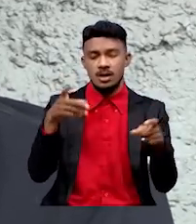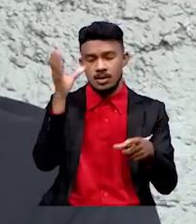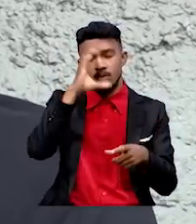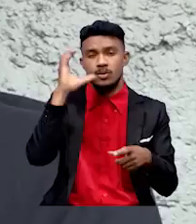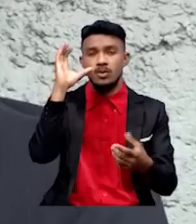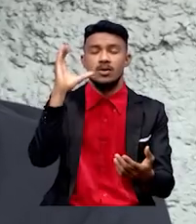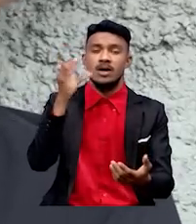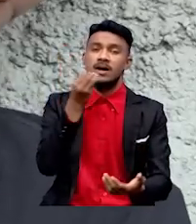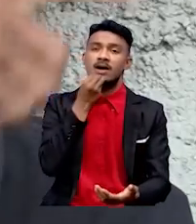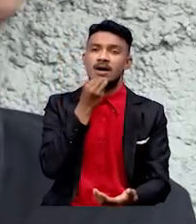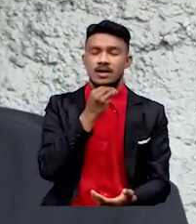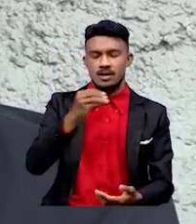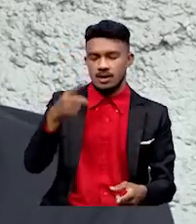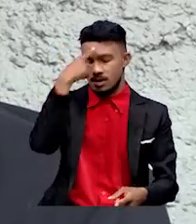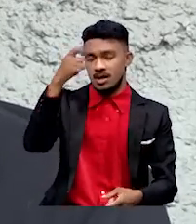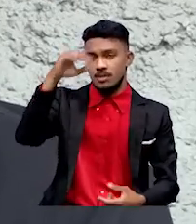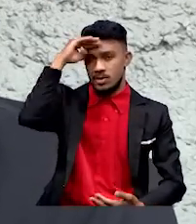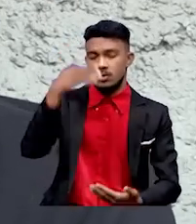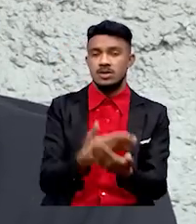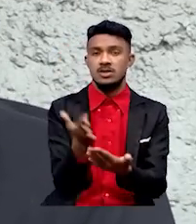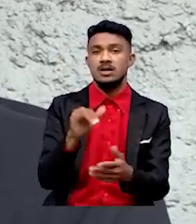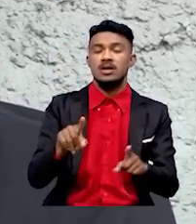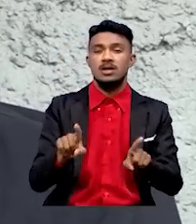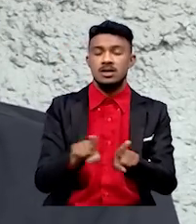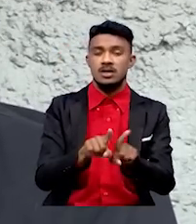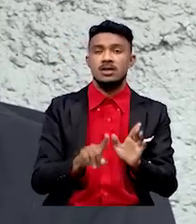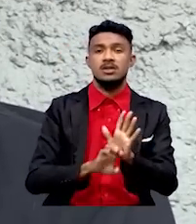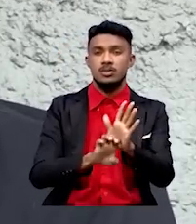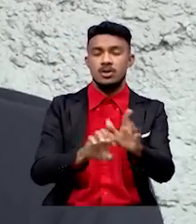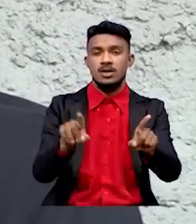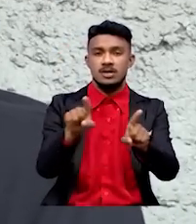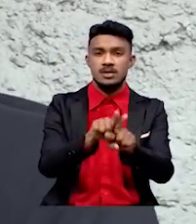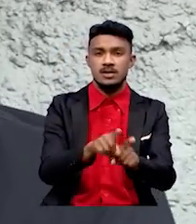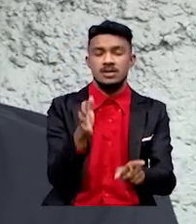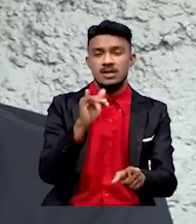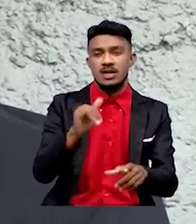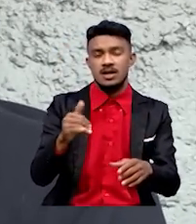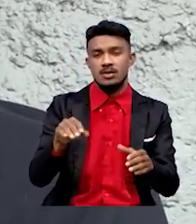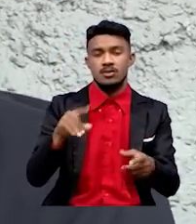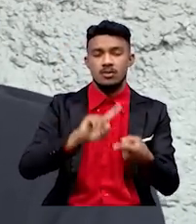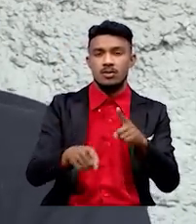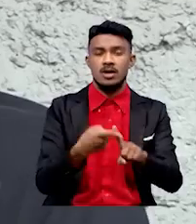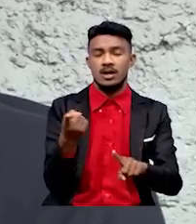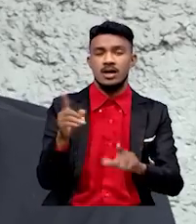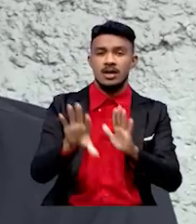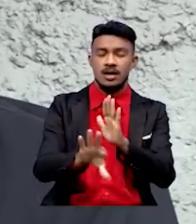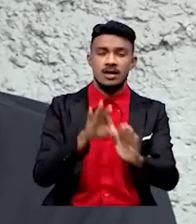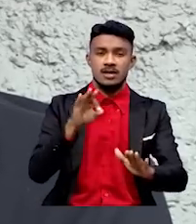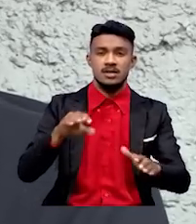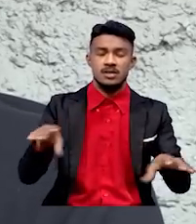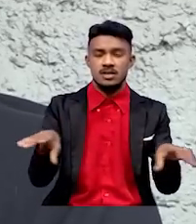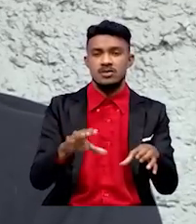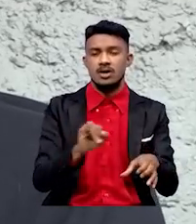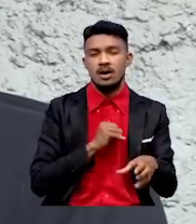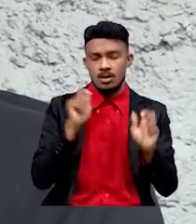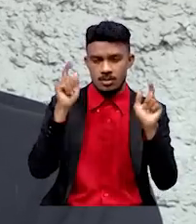saja. Aku buka lius dalangan, per exemple, kolega balon hitam suruh juga ikah baju dalam suruh sedih. Perpilih hitam niti, usahkan untuk perlu